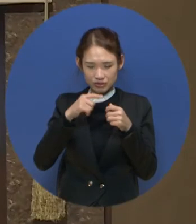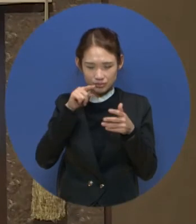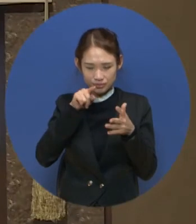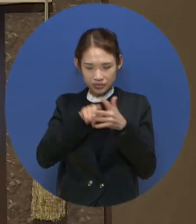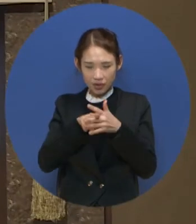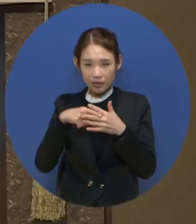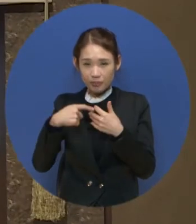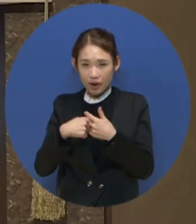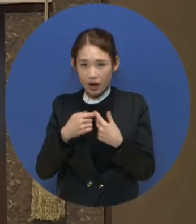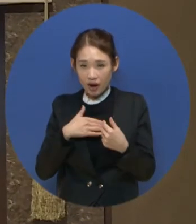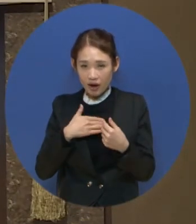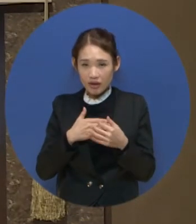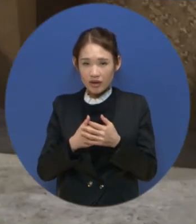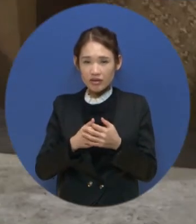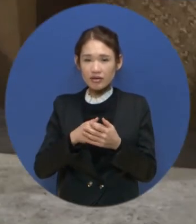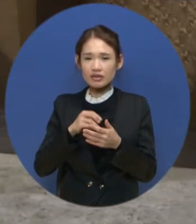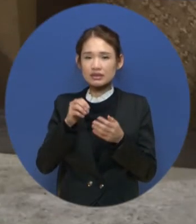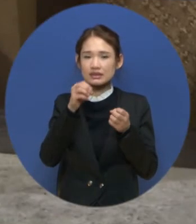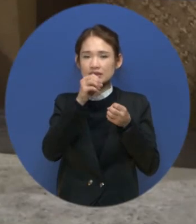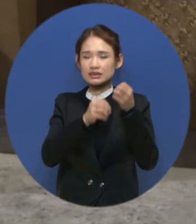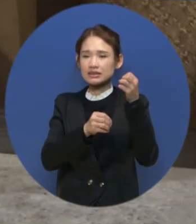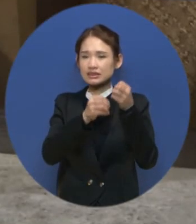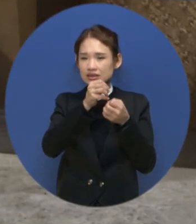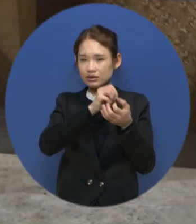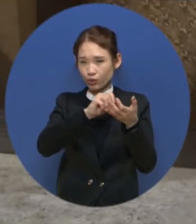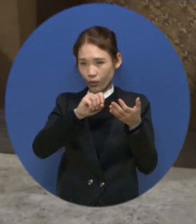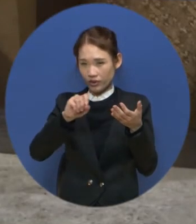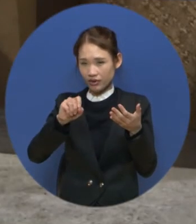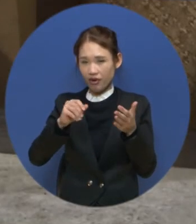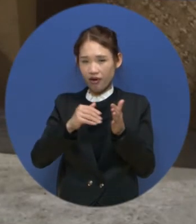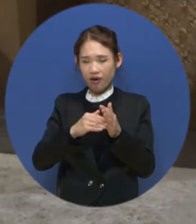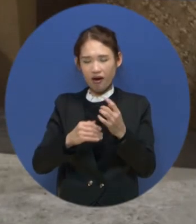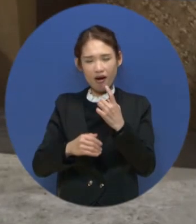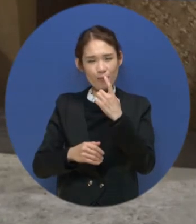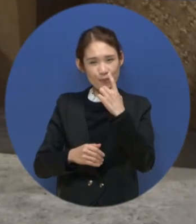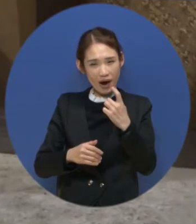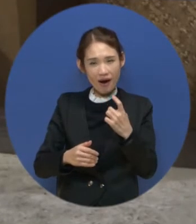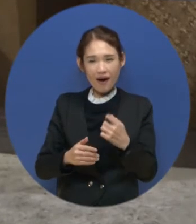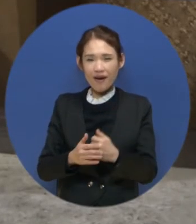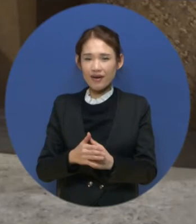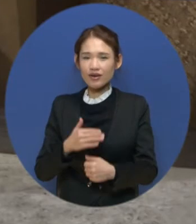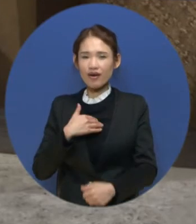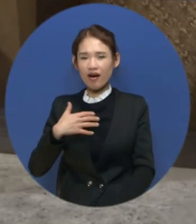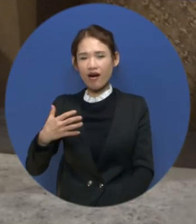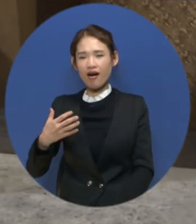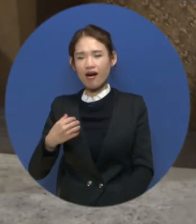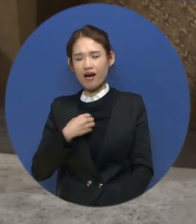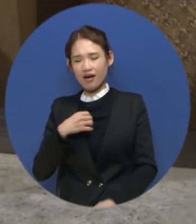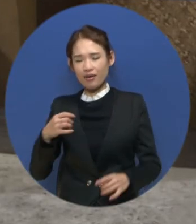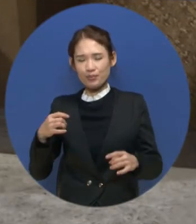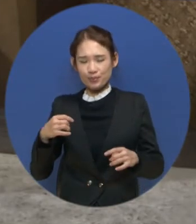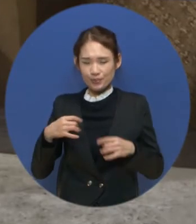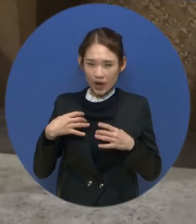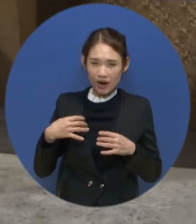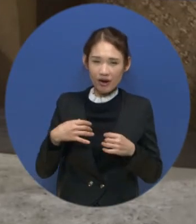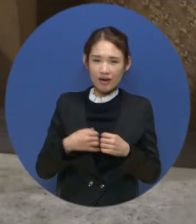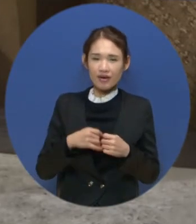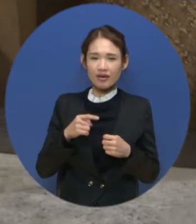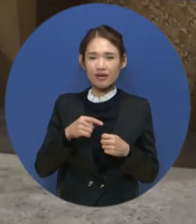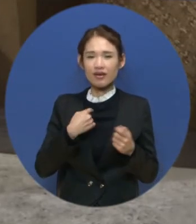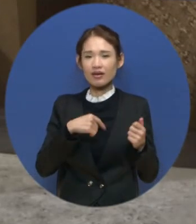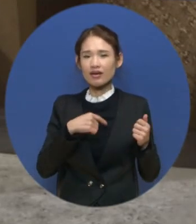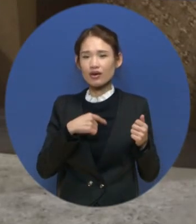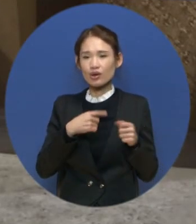가지고 시까지 쓰셨어요. 너무 멋지시네요. 네. 저희도 깜짝 놀랬죠. 근데